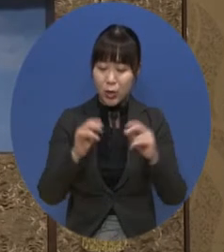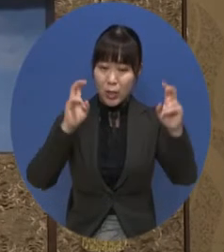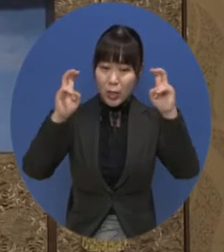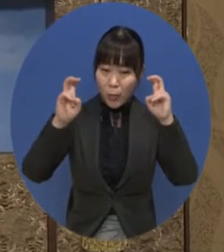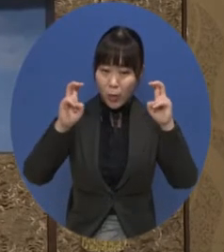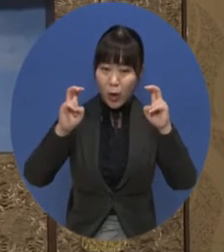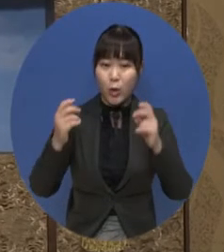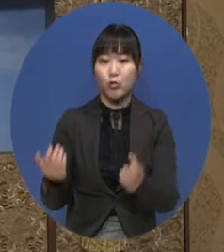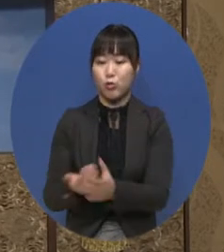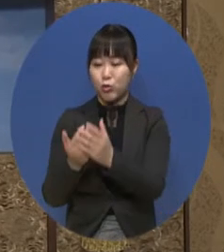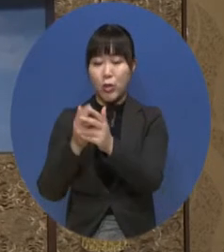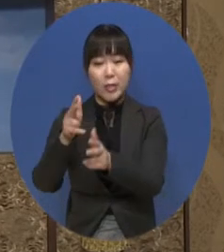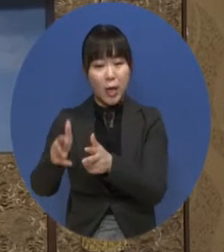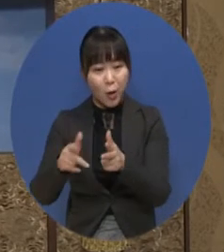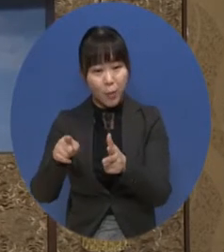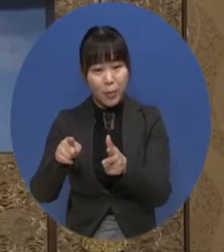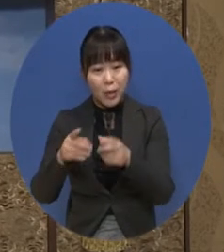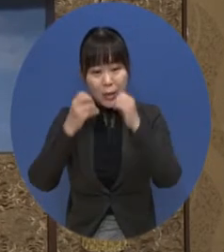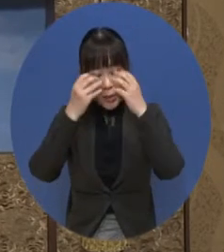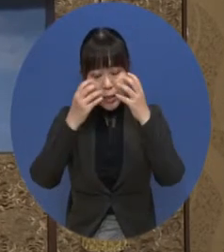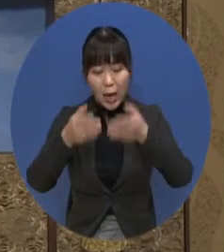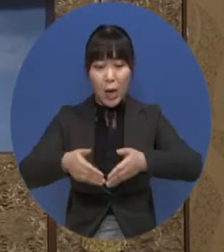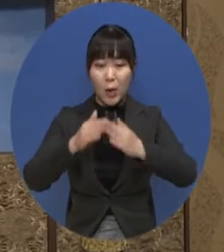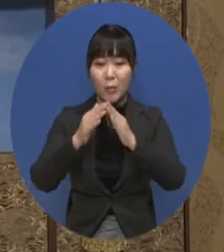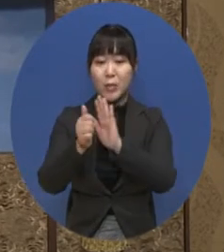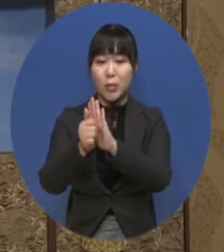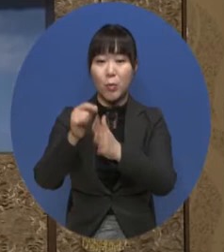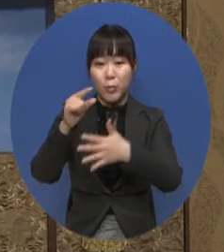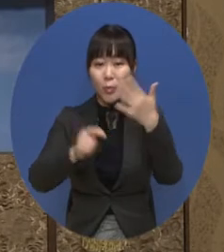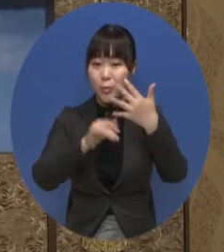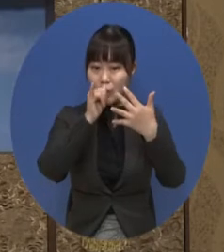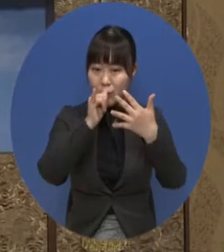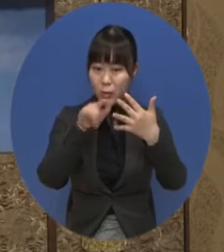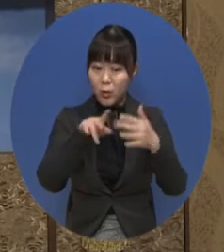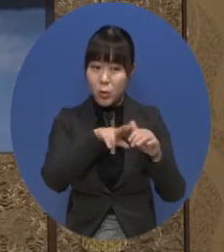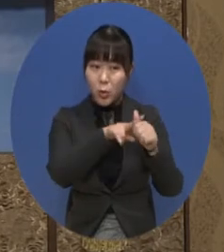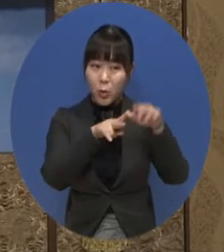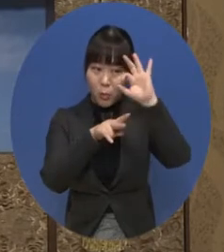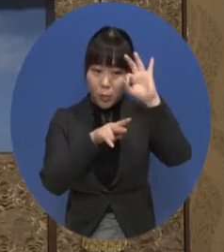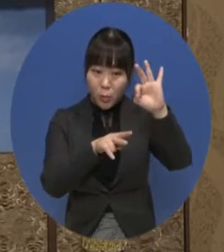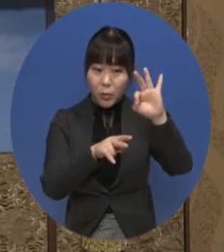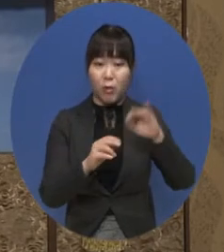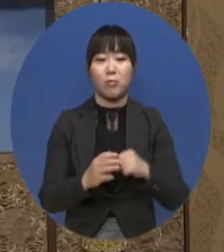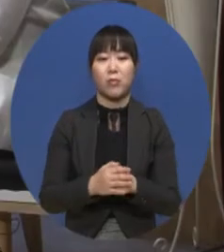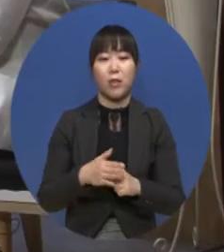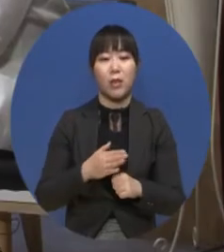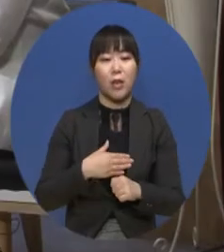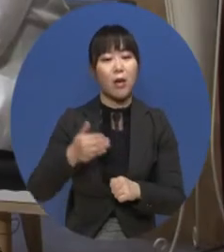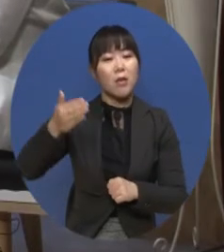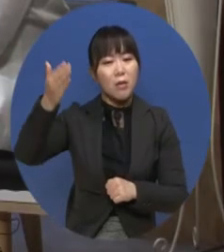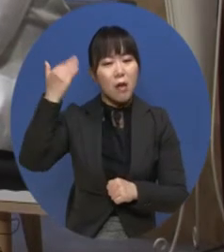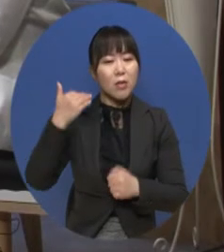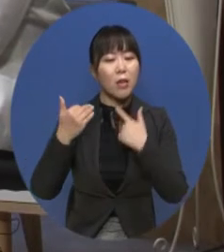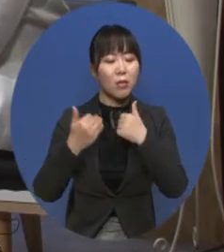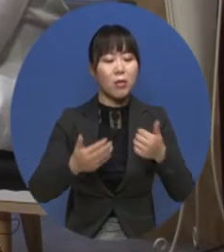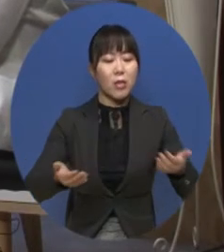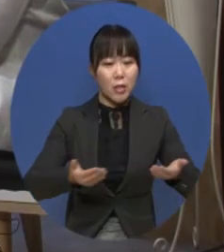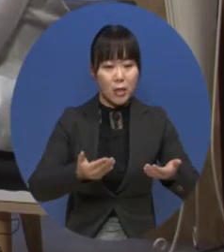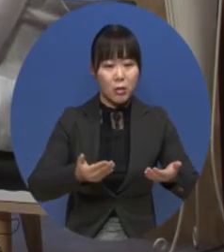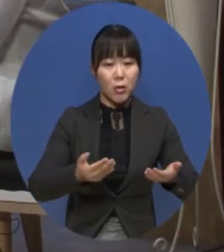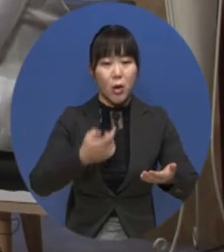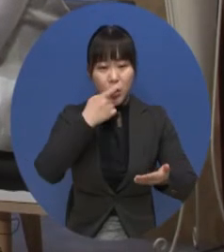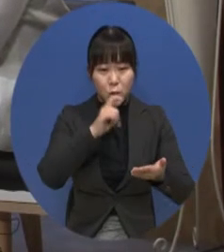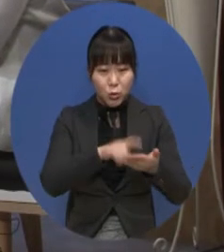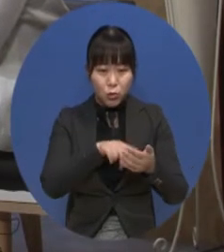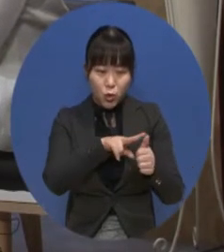기업가 육성 사업이라는 이제 창업 지원 프로그램이 있어요. 그 정보를 보는 순간 제가 과거에 일했던 직장에서 쉬운